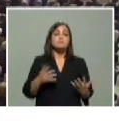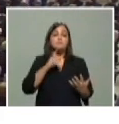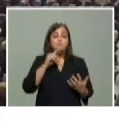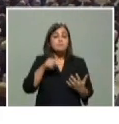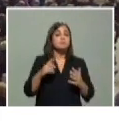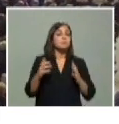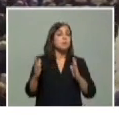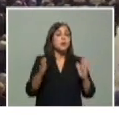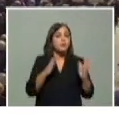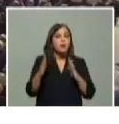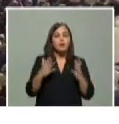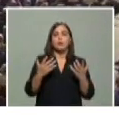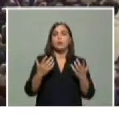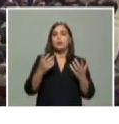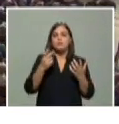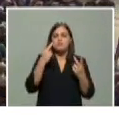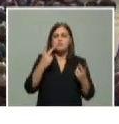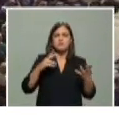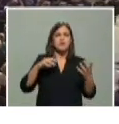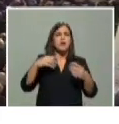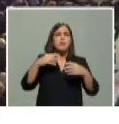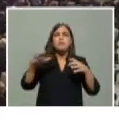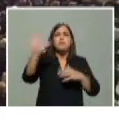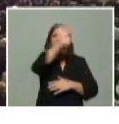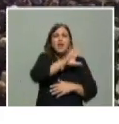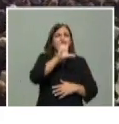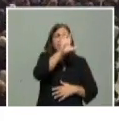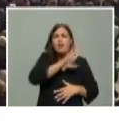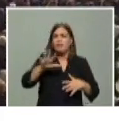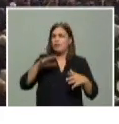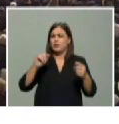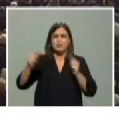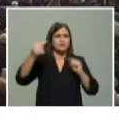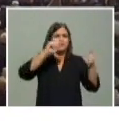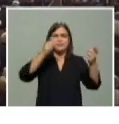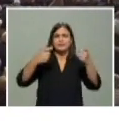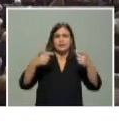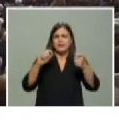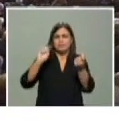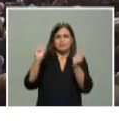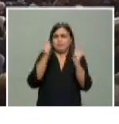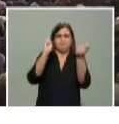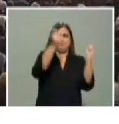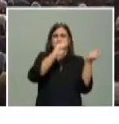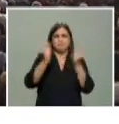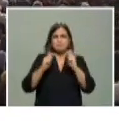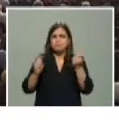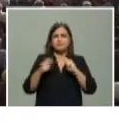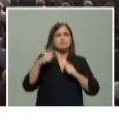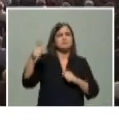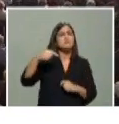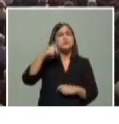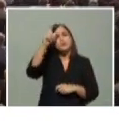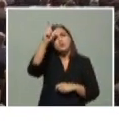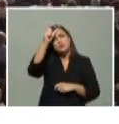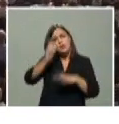τους. Τώρα, το τι ισχύει. Και εμείς προσπαθούμε να κάνουμε μία σύνθεση για να δούμε ποια είναι η αλήθεια, διότι καταλαβαίνεις ότι ο καθένας θέλει να εξυπηρετήσει